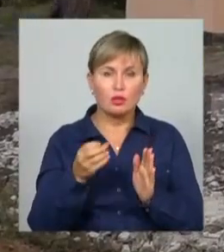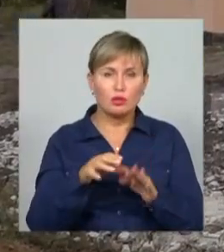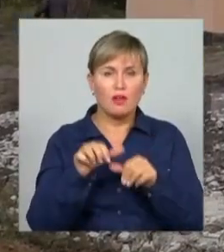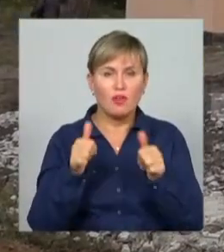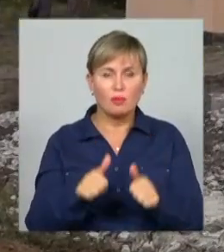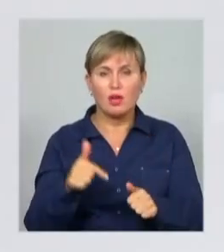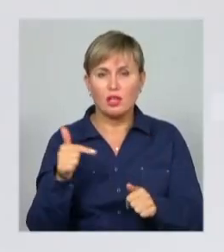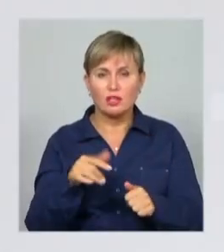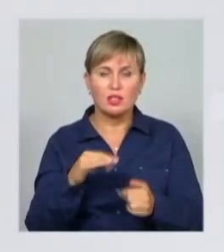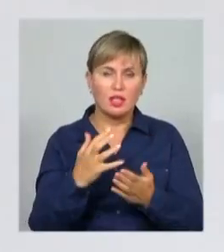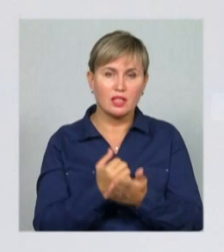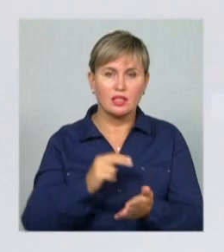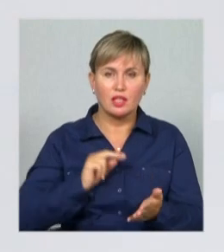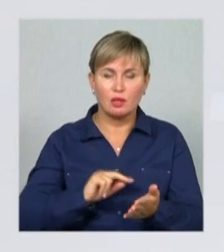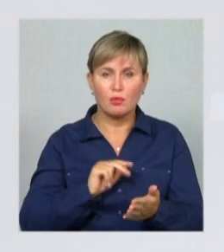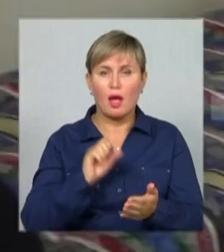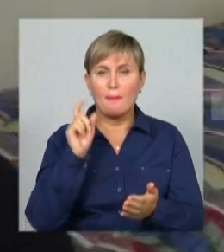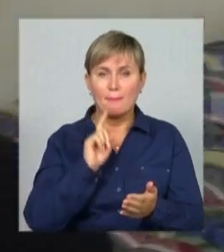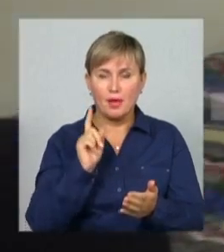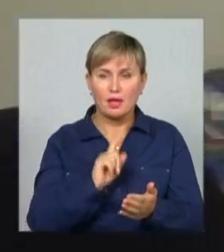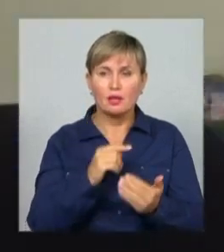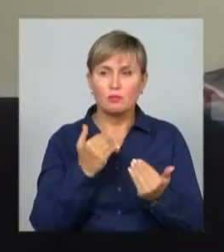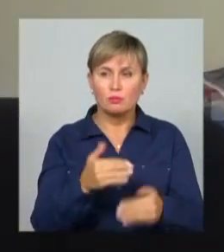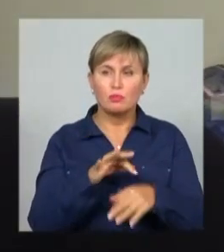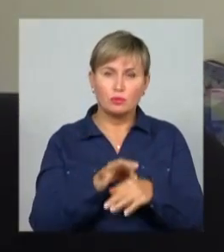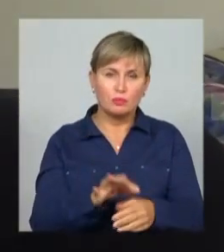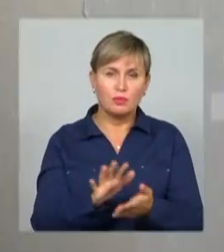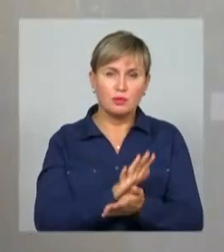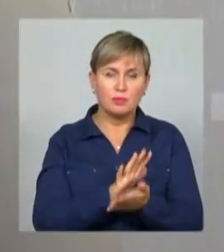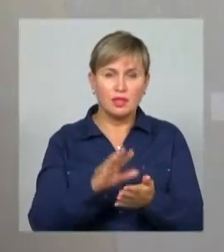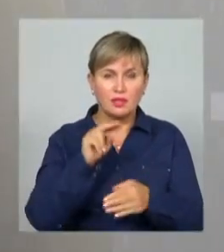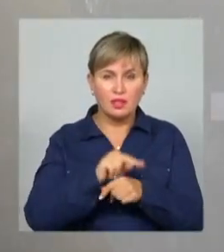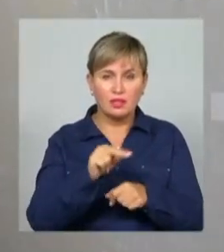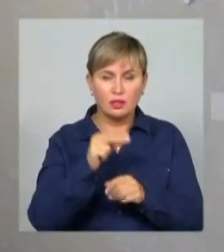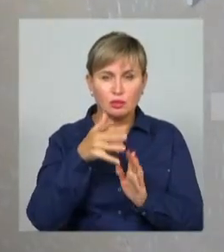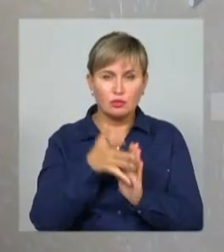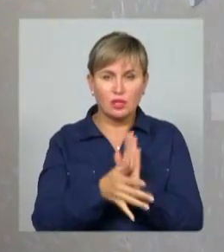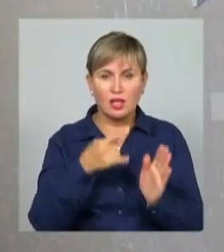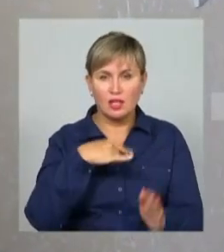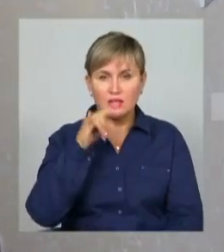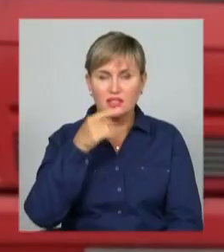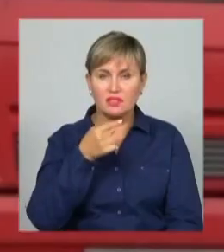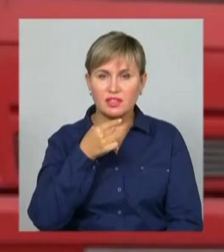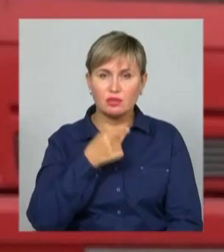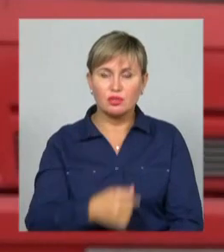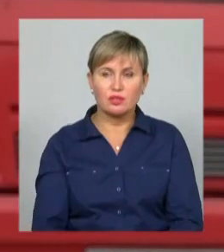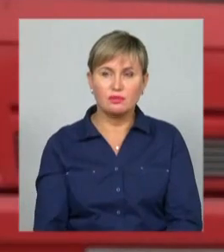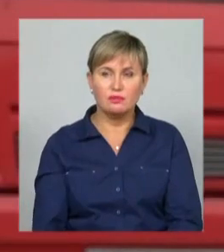оформить гражданство и найти работу. Ну а пока же для них будут проводить бесплатные занятия по изучению казахского языка.